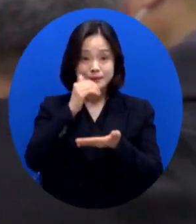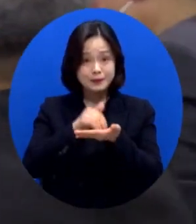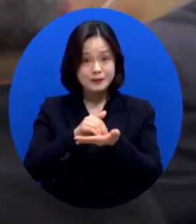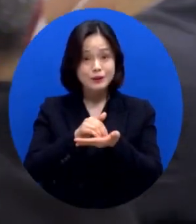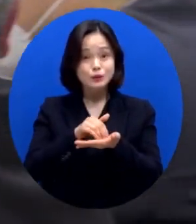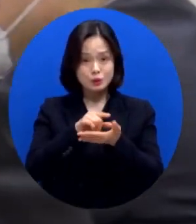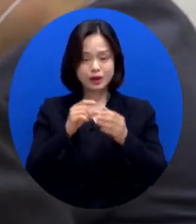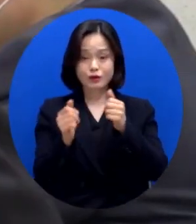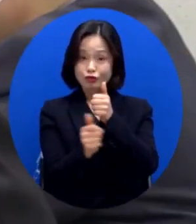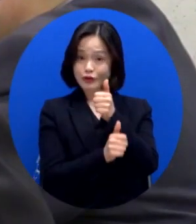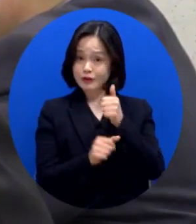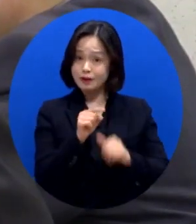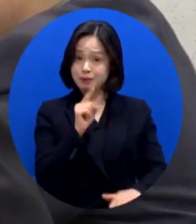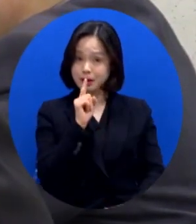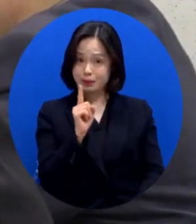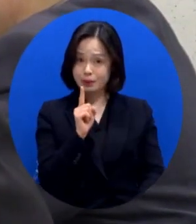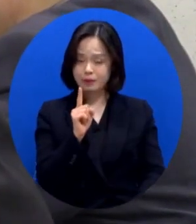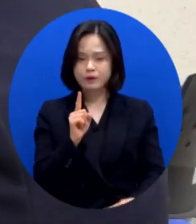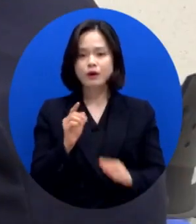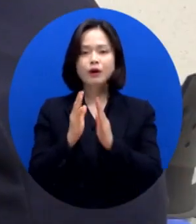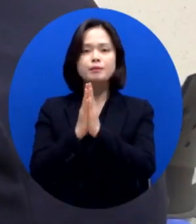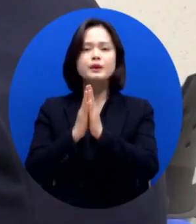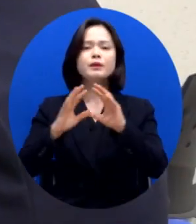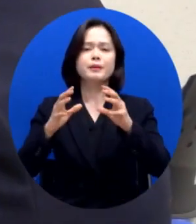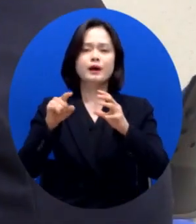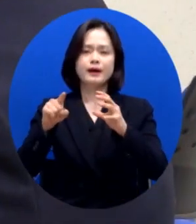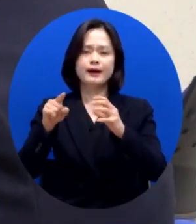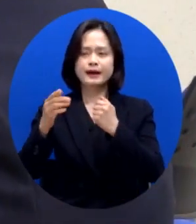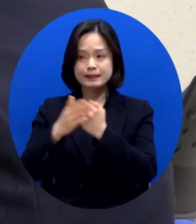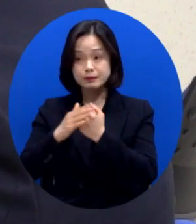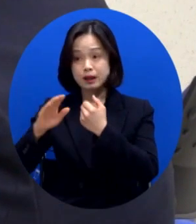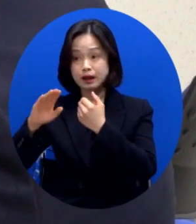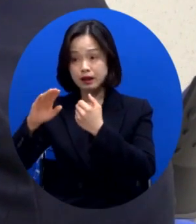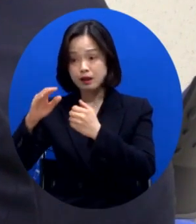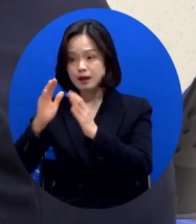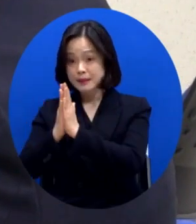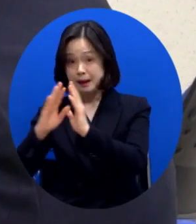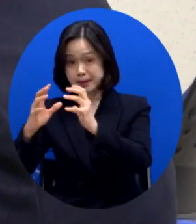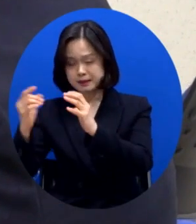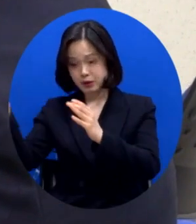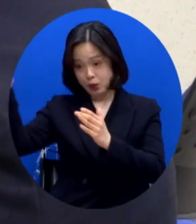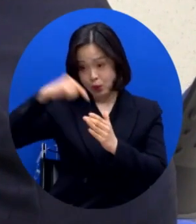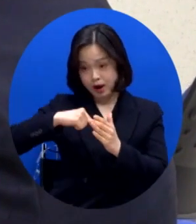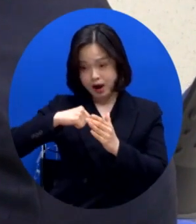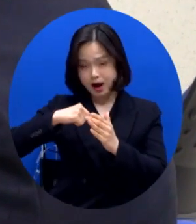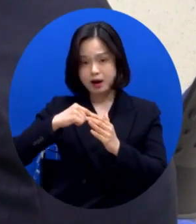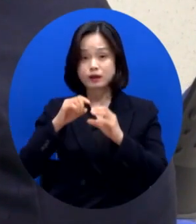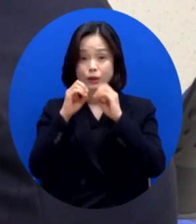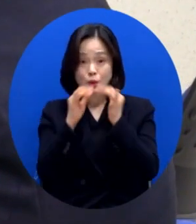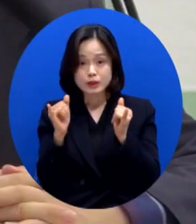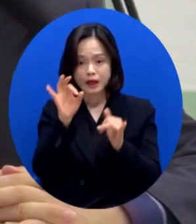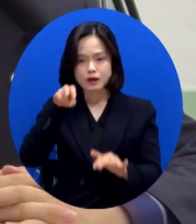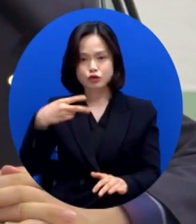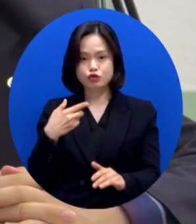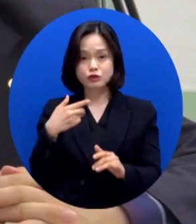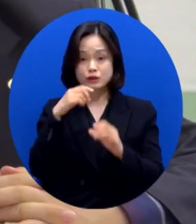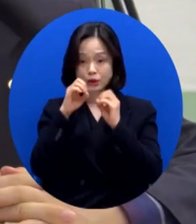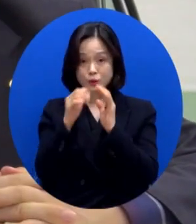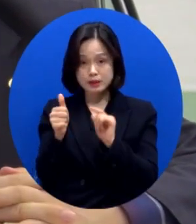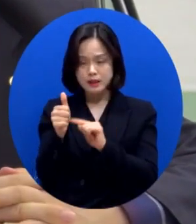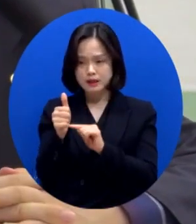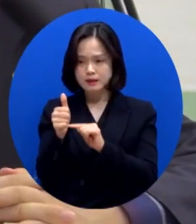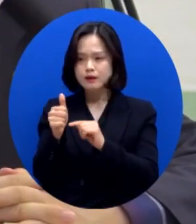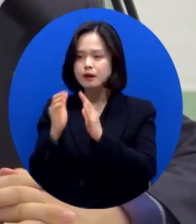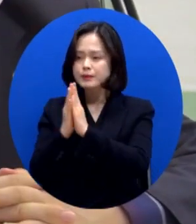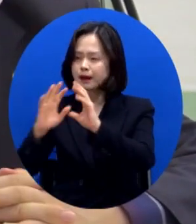세계선교회는 미얀마 군부 쿠데타로 일시 귀국한 윤상록 선교사에게 현지 상황을 보고받고 미얀마로 파송된